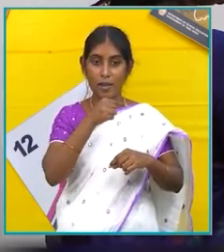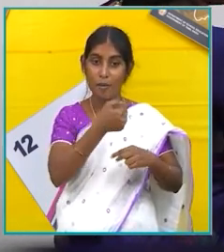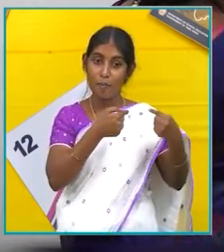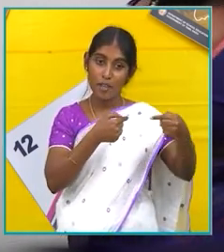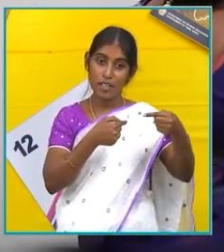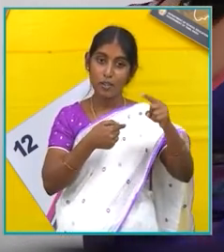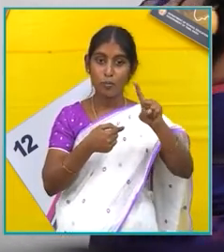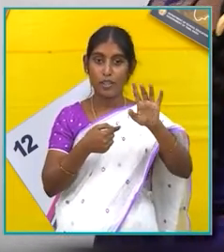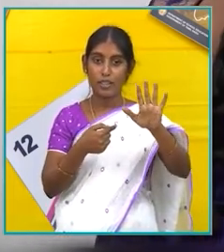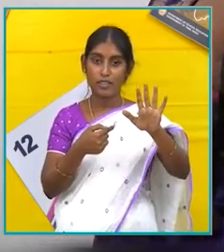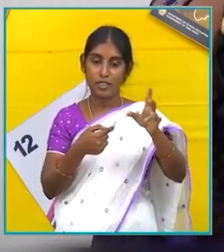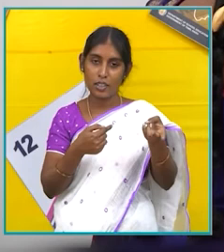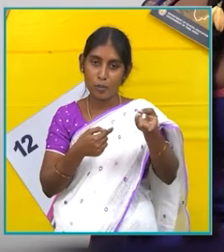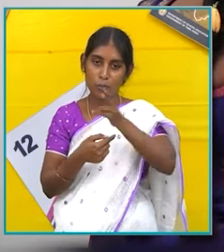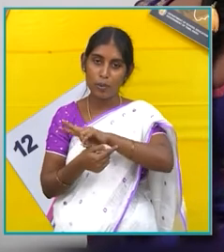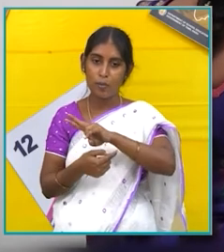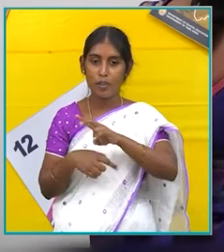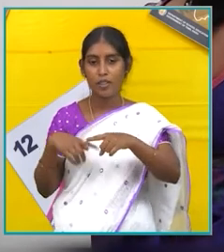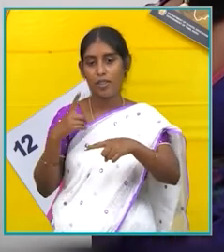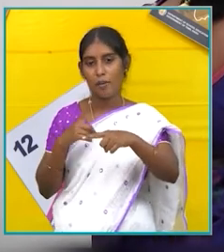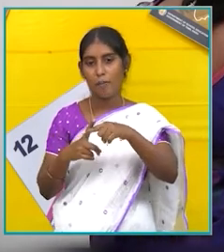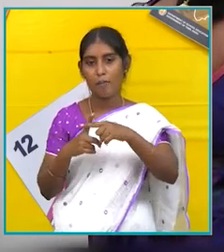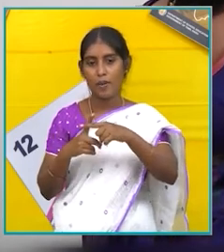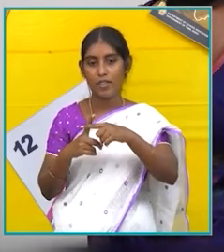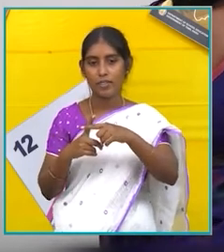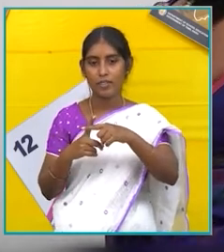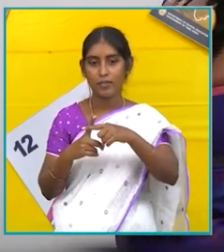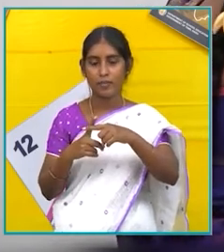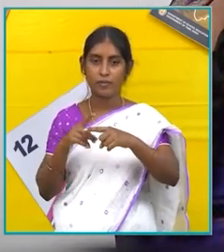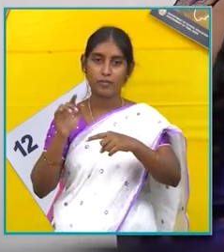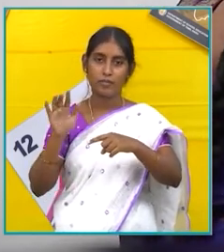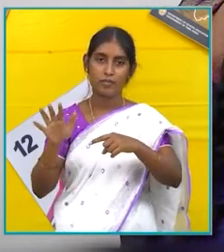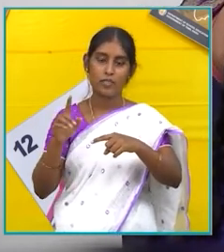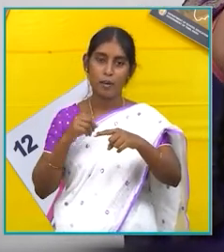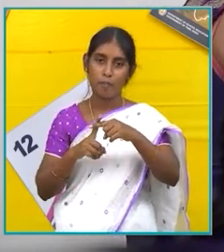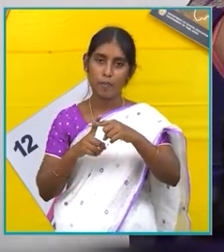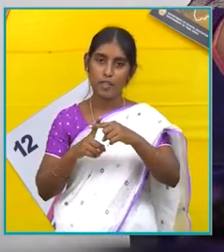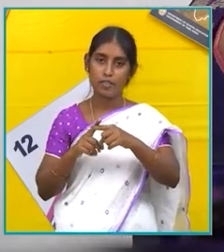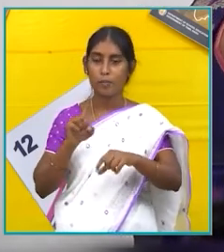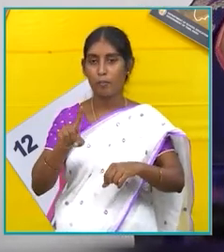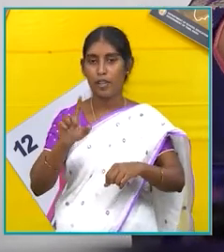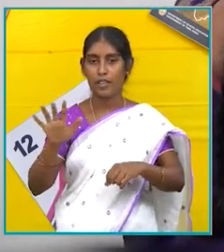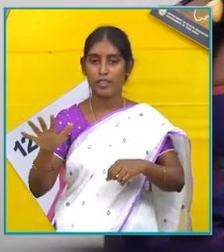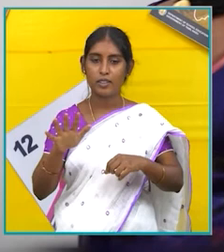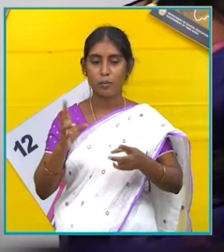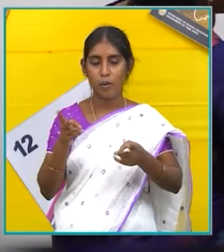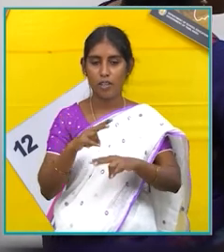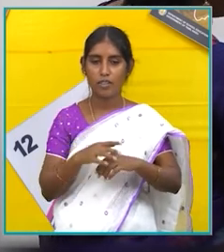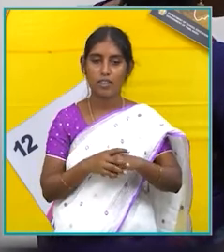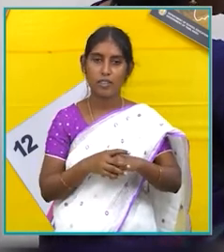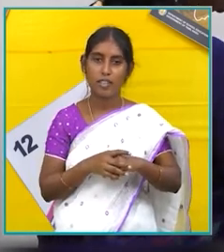இங்கே பார்த்தீங்கன்னா மைனஸ் 15 இருக்கு இல்லையா, 15 டிகிரி இருக்குது. அது அந்த சைட் போகும்போது ப்ளஸ் 15 டிகிரின்னு ஆகிடும்.